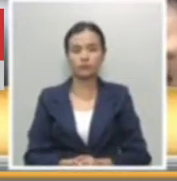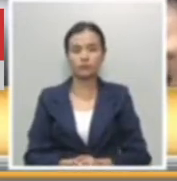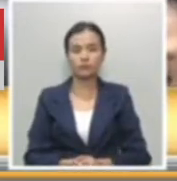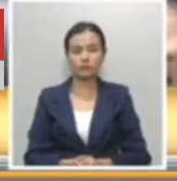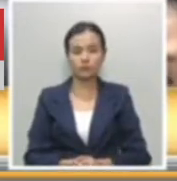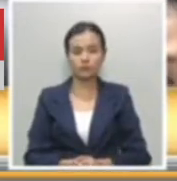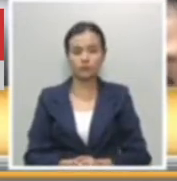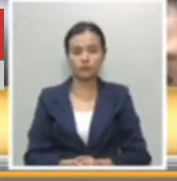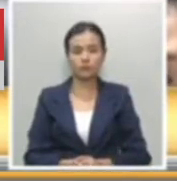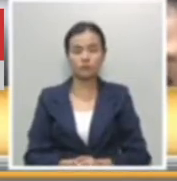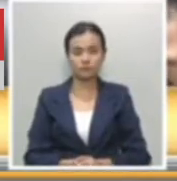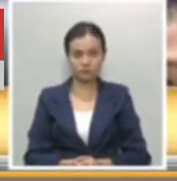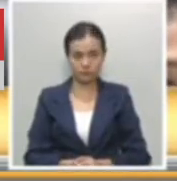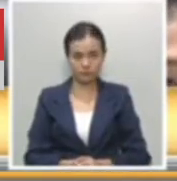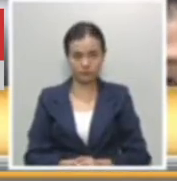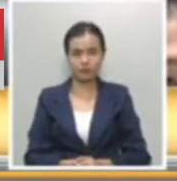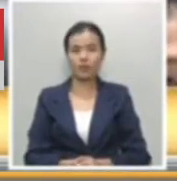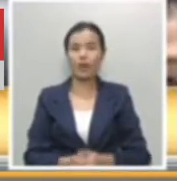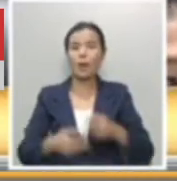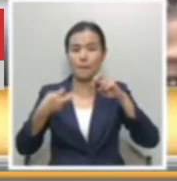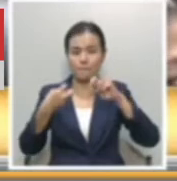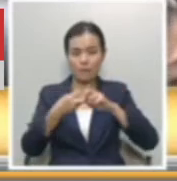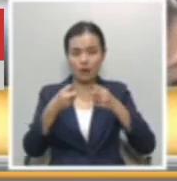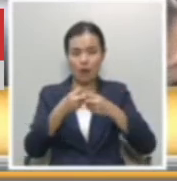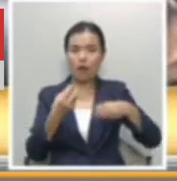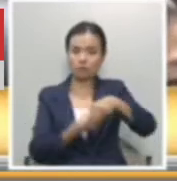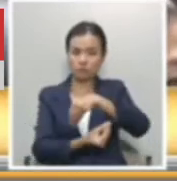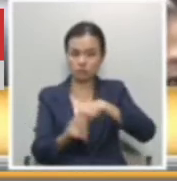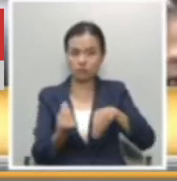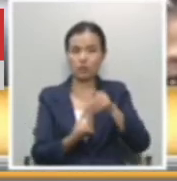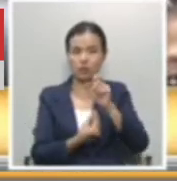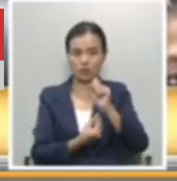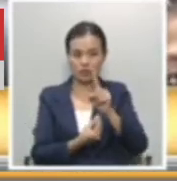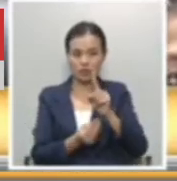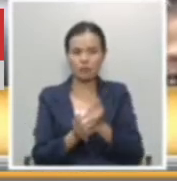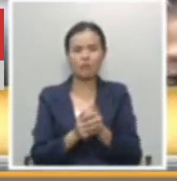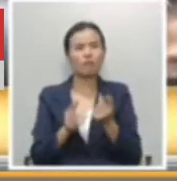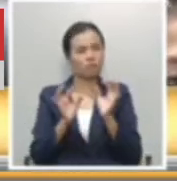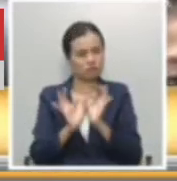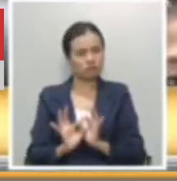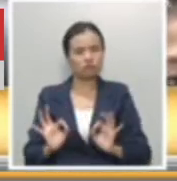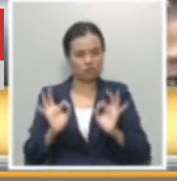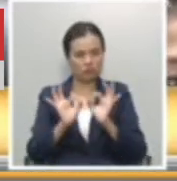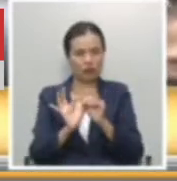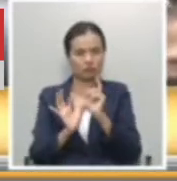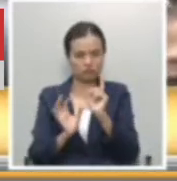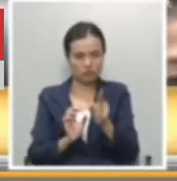จท่านประธานที่เคารพครับเมื่อเกิดปัญหาทางเศรษฐกิจจึงมีความจำเป็นอย่างยิ่งครับ